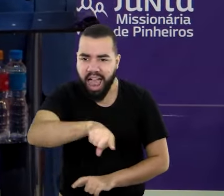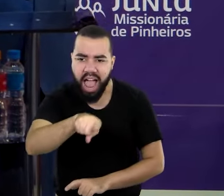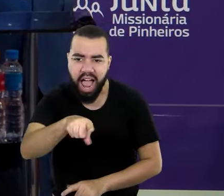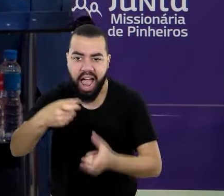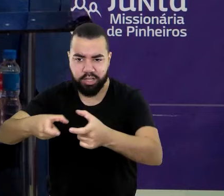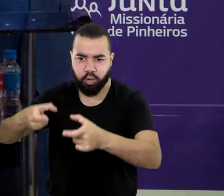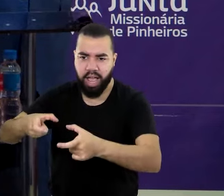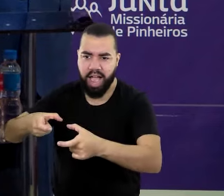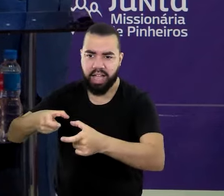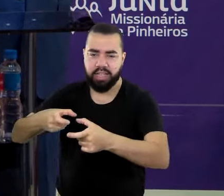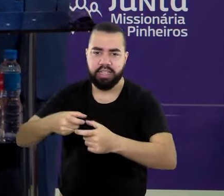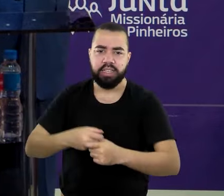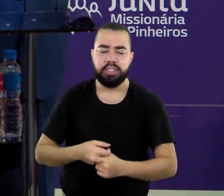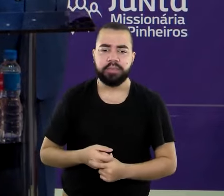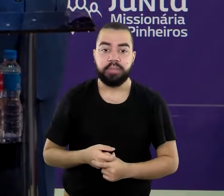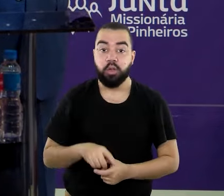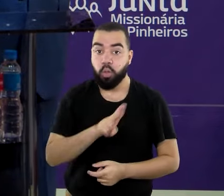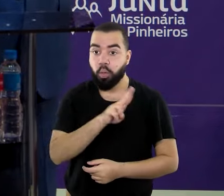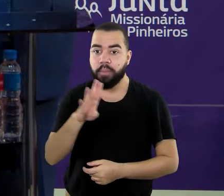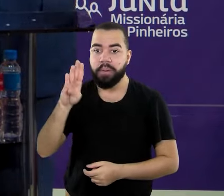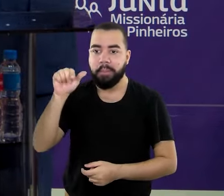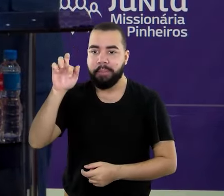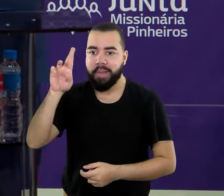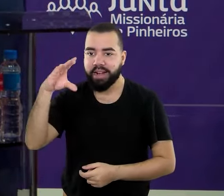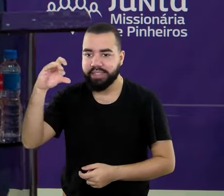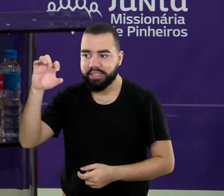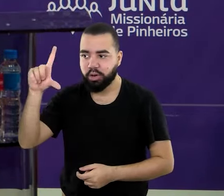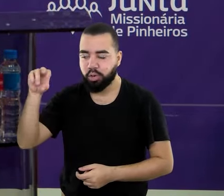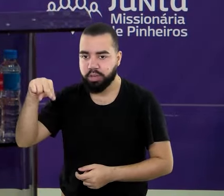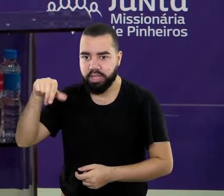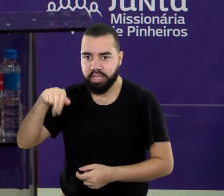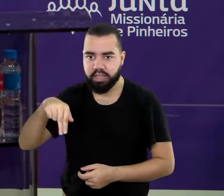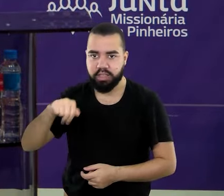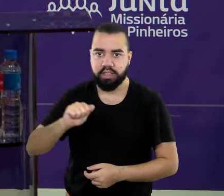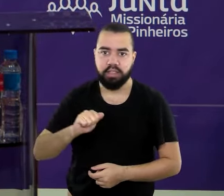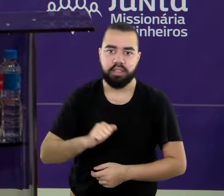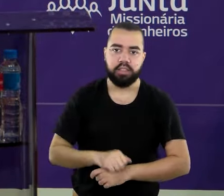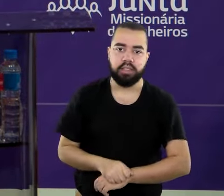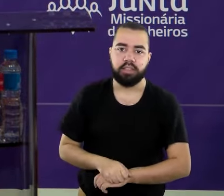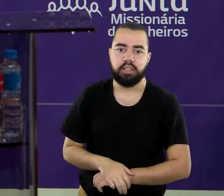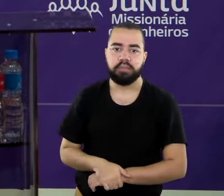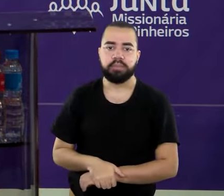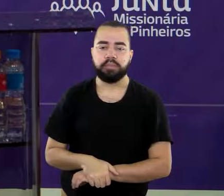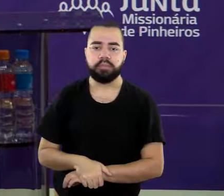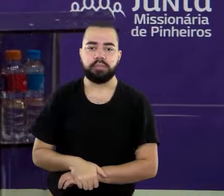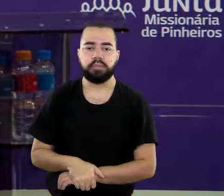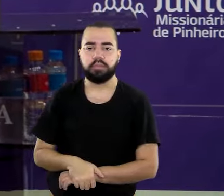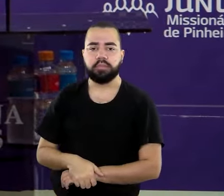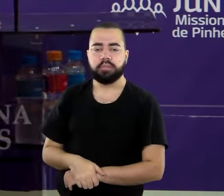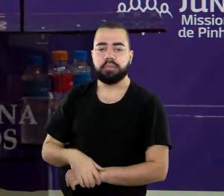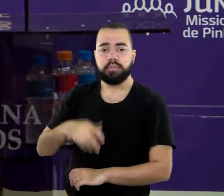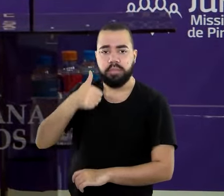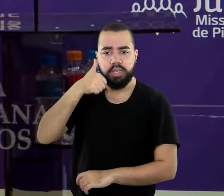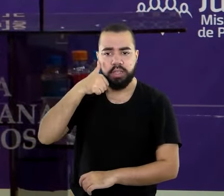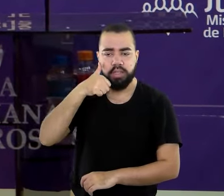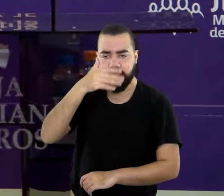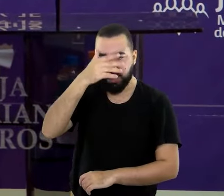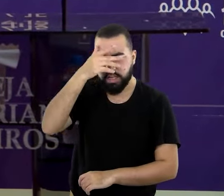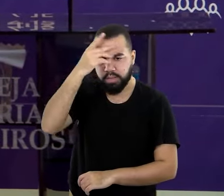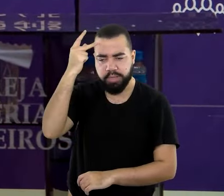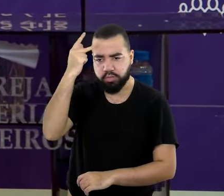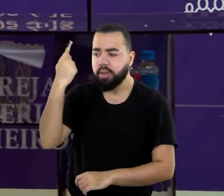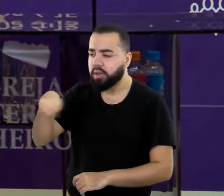um dos lugares lá se chamava Barcelona. 그 바르셀로나를 방문했습니다. E ela foi lá e visitou